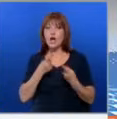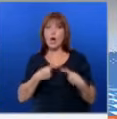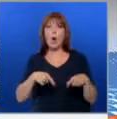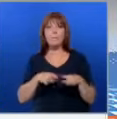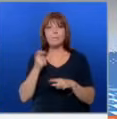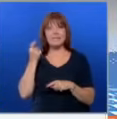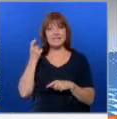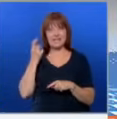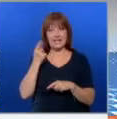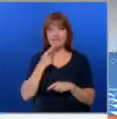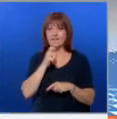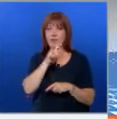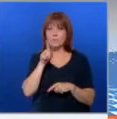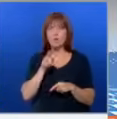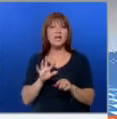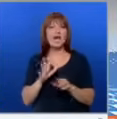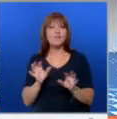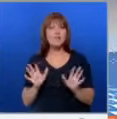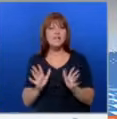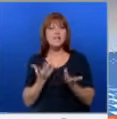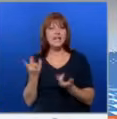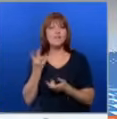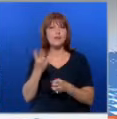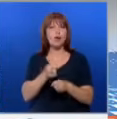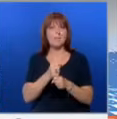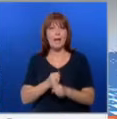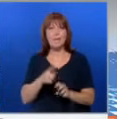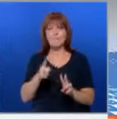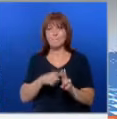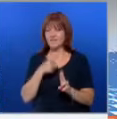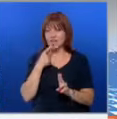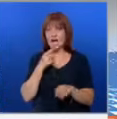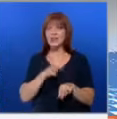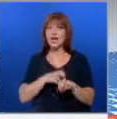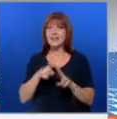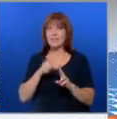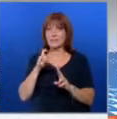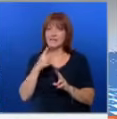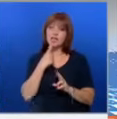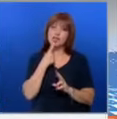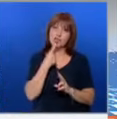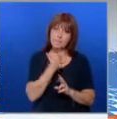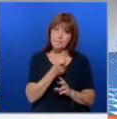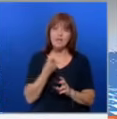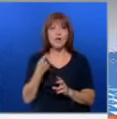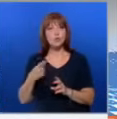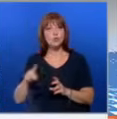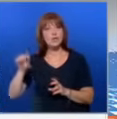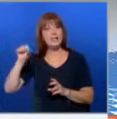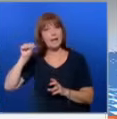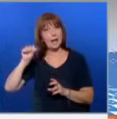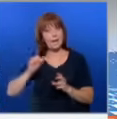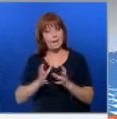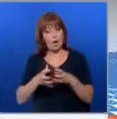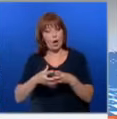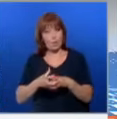на движението. На въпрос какво ще стане с втория мандат, Пеевски каза, че ДПС ще се допита до останалите парламентарни групи и ако